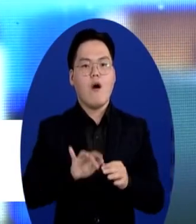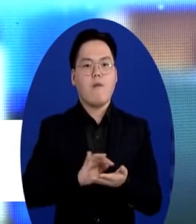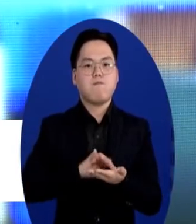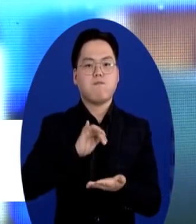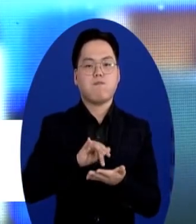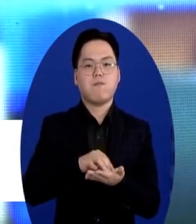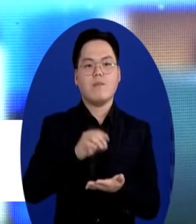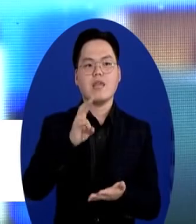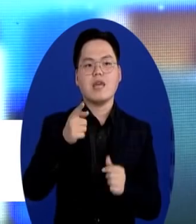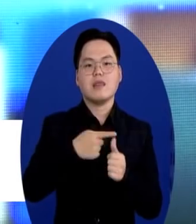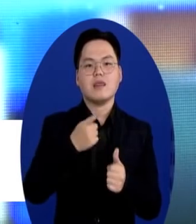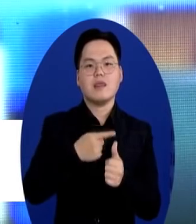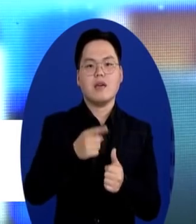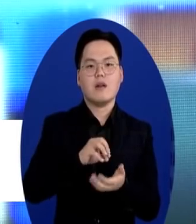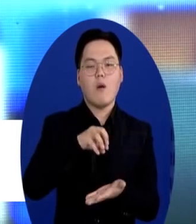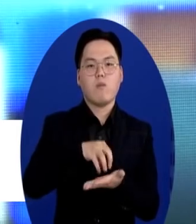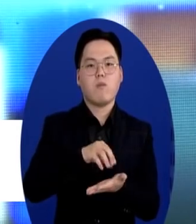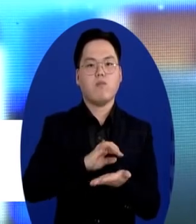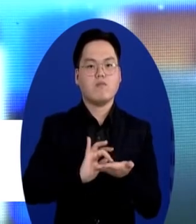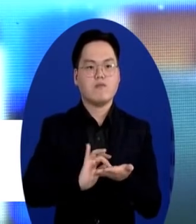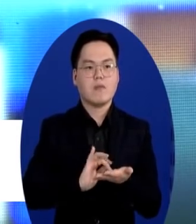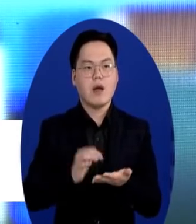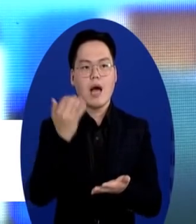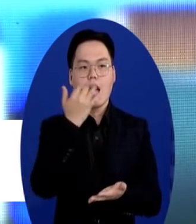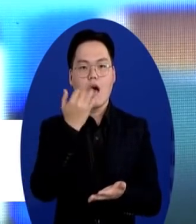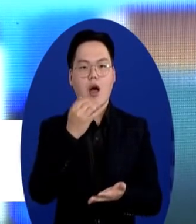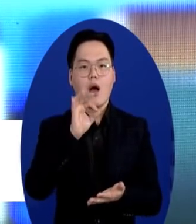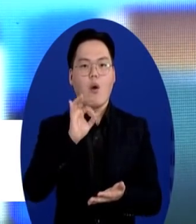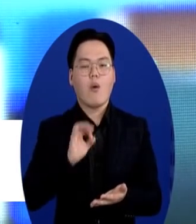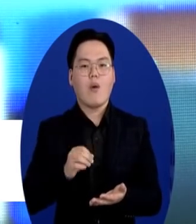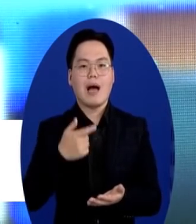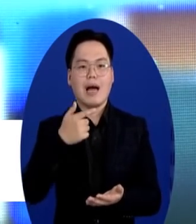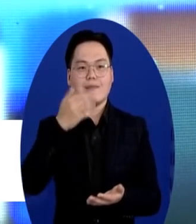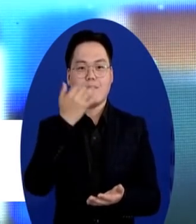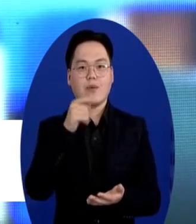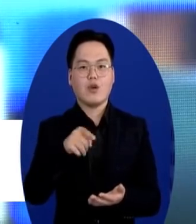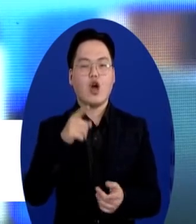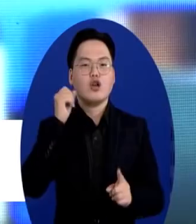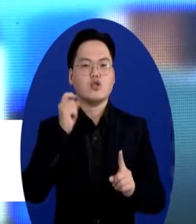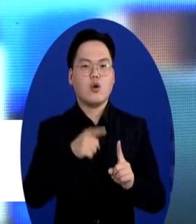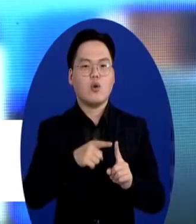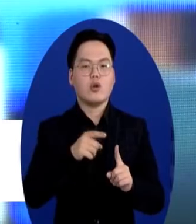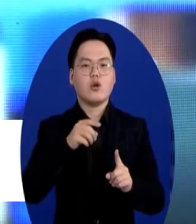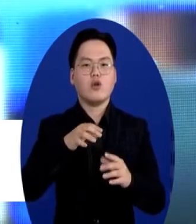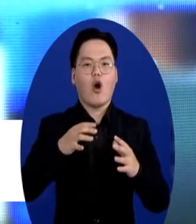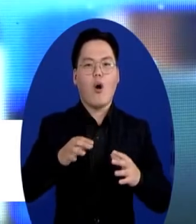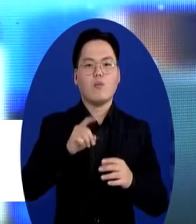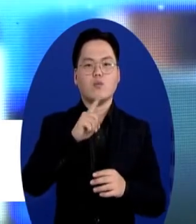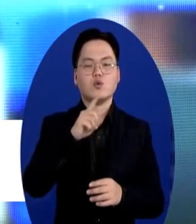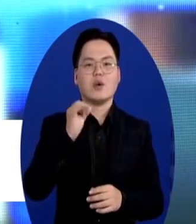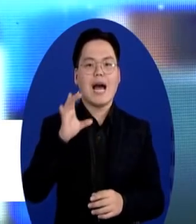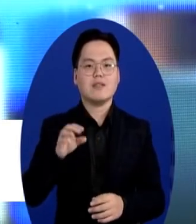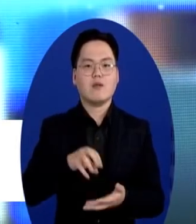байдлаар нэрийг Брайл бичгээр бичсэн төдийгүй харааны тодорхой хувийн алдагдалтай иргэдэд зориулан өргөн зураас том үсгээр дүрсэлсэн